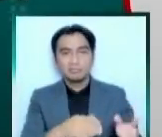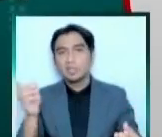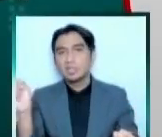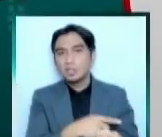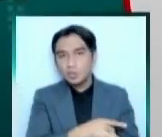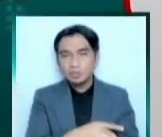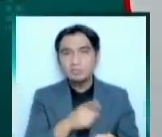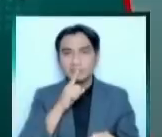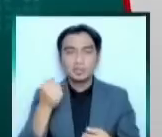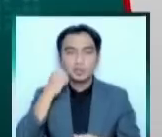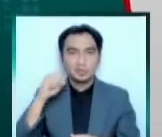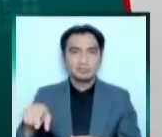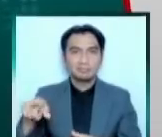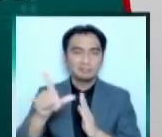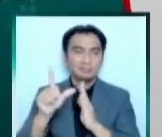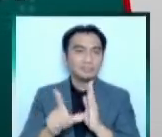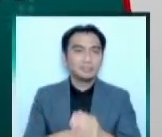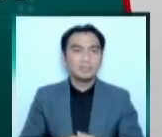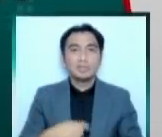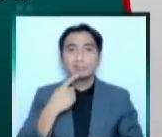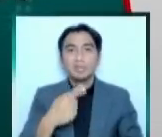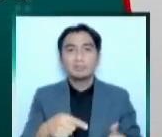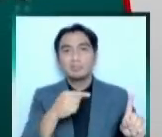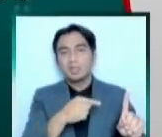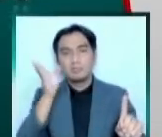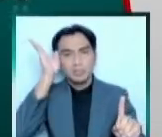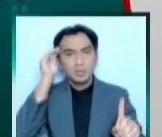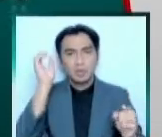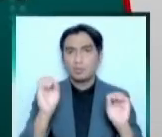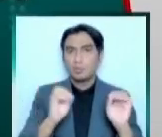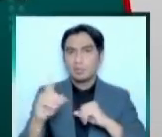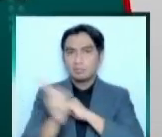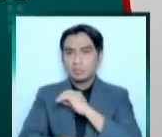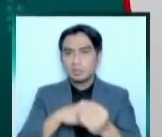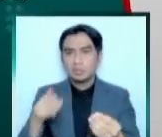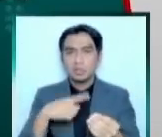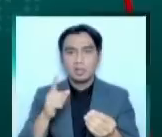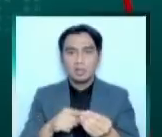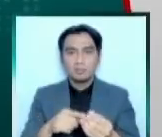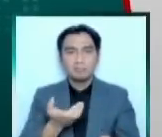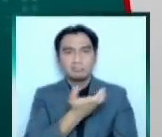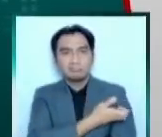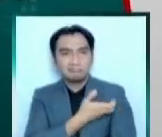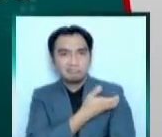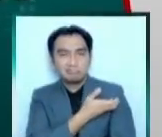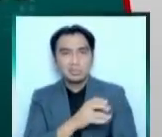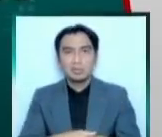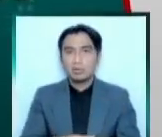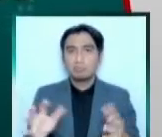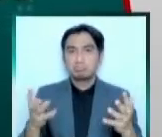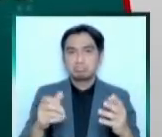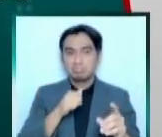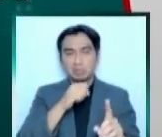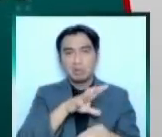sa saligang batas. At si Marcos daw ay hindi nahatulan sa krimen kaugnay sa moral turpitude. Hindi rin daw nasentensyahan